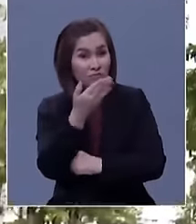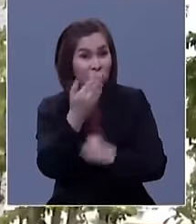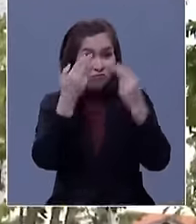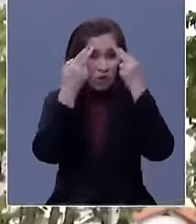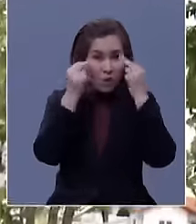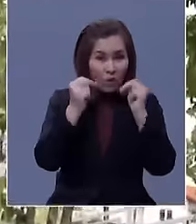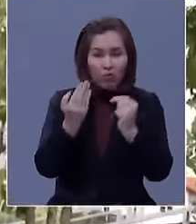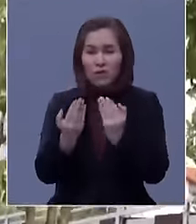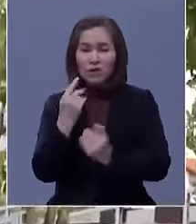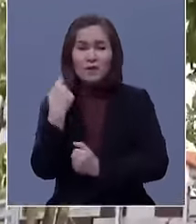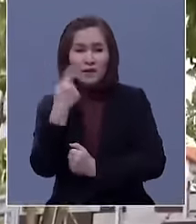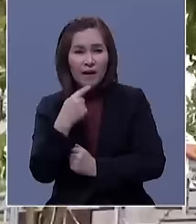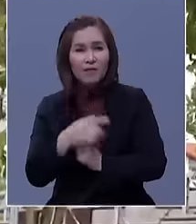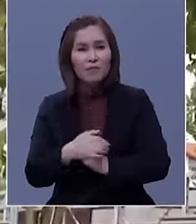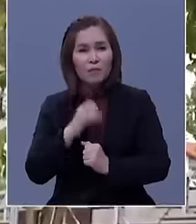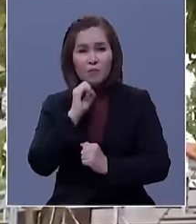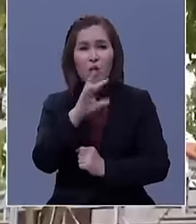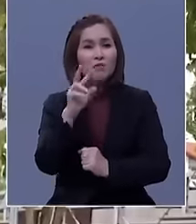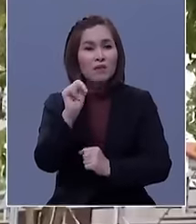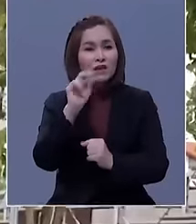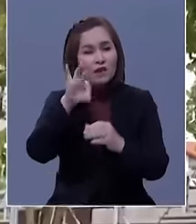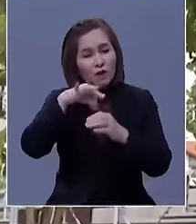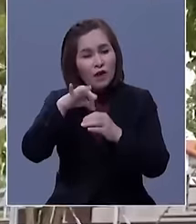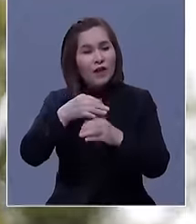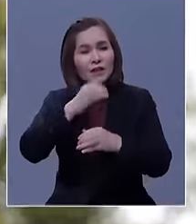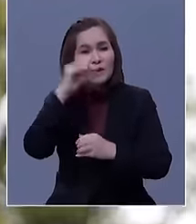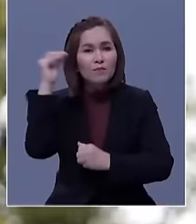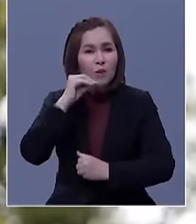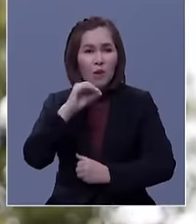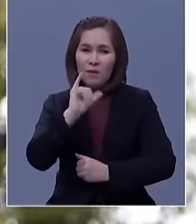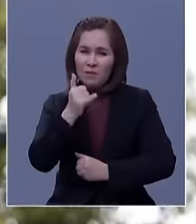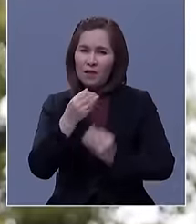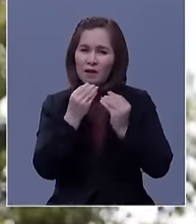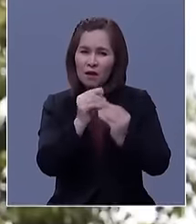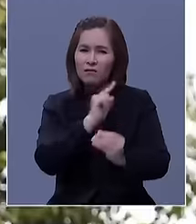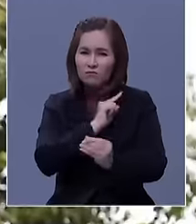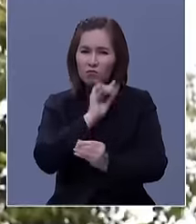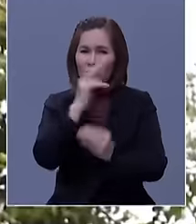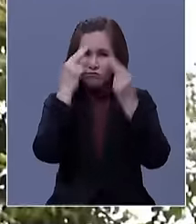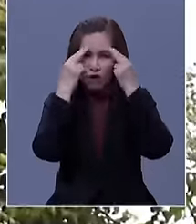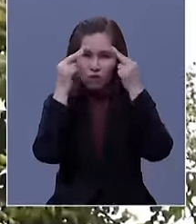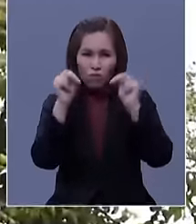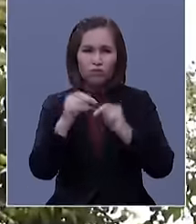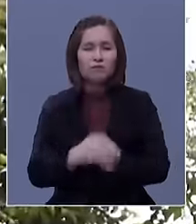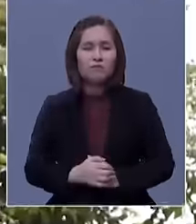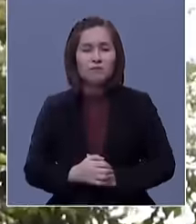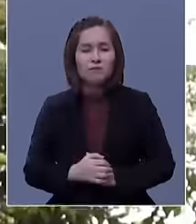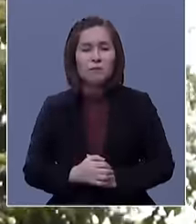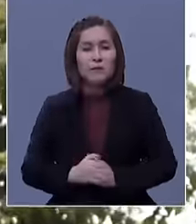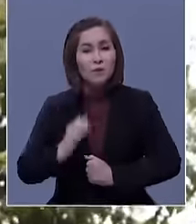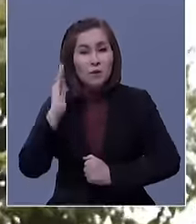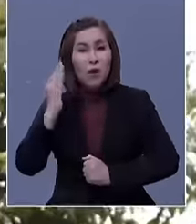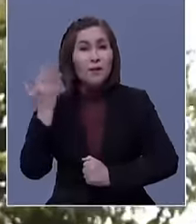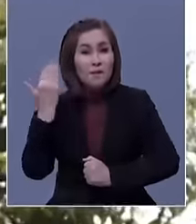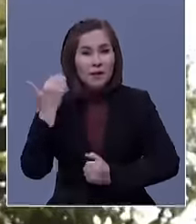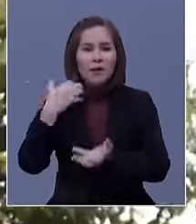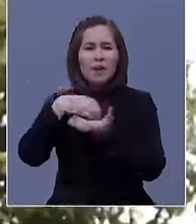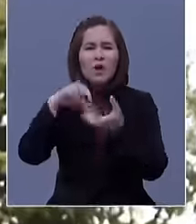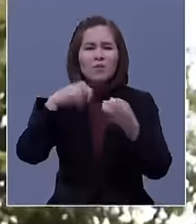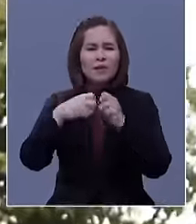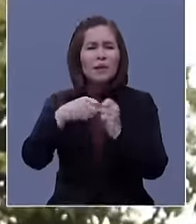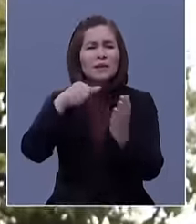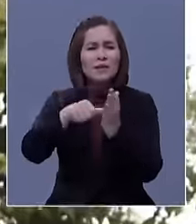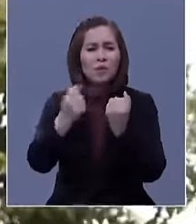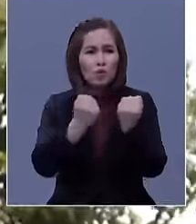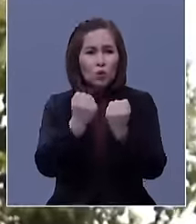หรือเปล่าที่บอกว่าจะนัดดื่มกาแฟกันบ่อยๆก็เป็นไปได้นะคะเออนะฮะซึ่งคุณกิตติรัตน์นะครับยังพูดถึงปัญหาหนี้รถยนต์ที่บอกว่า